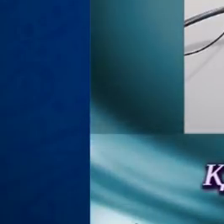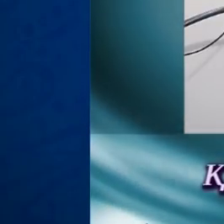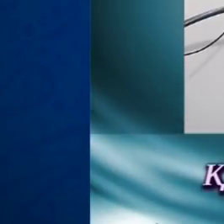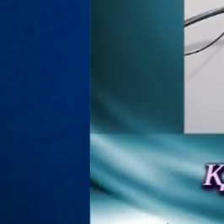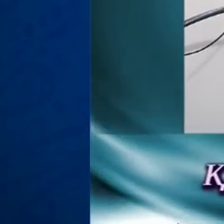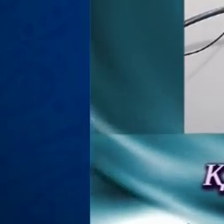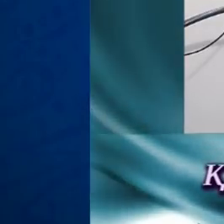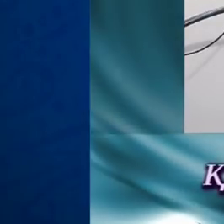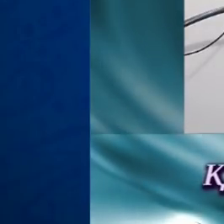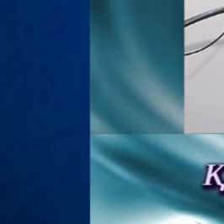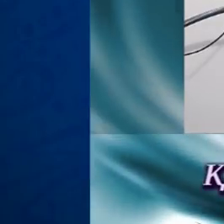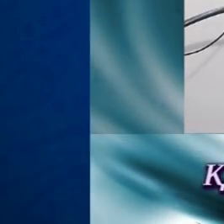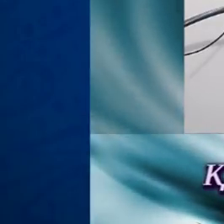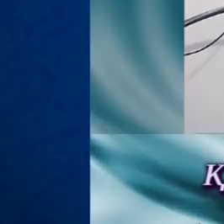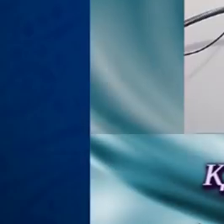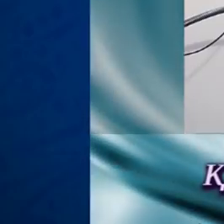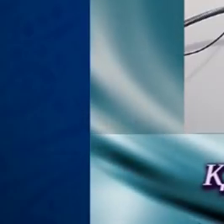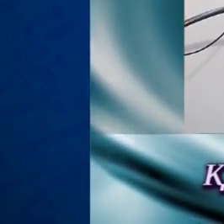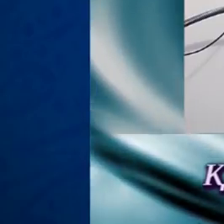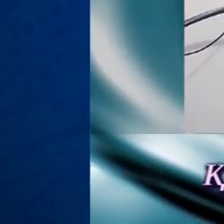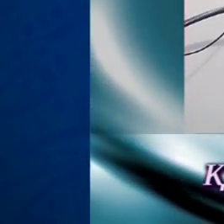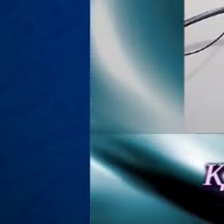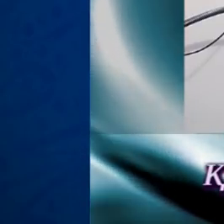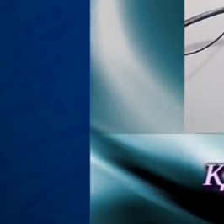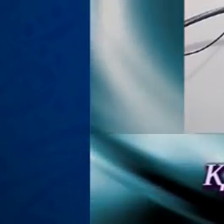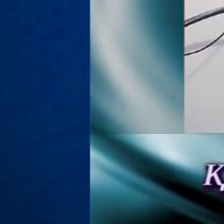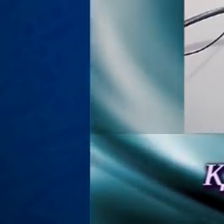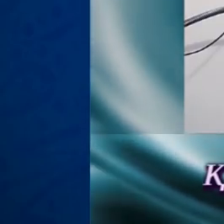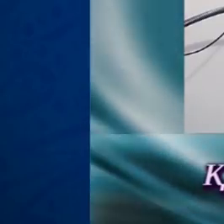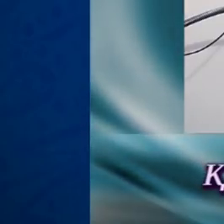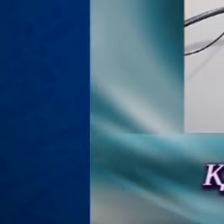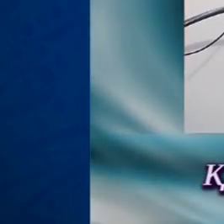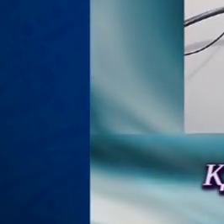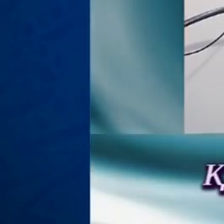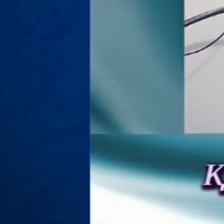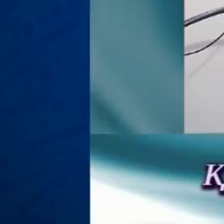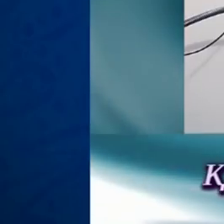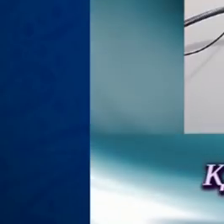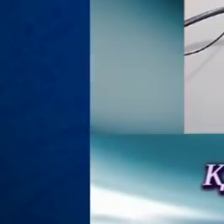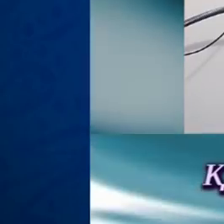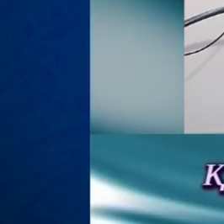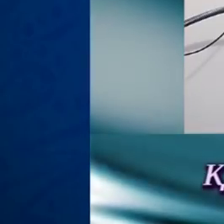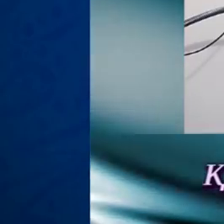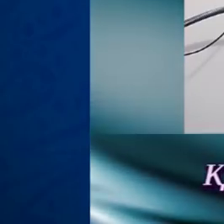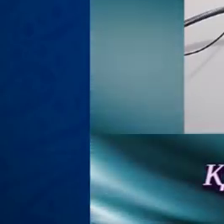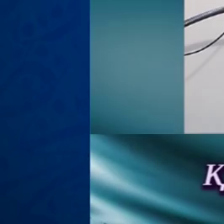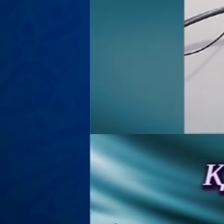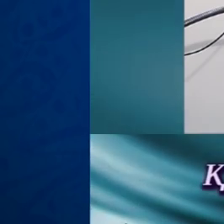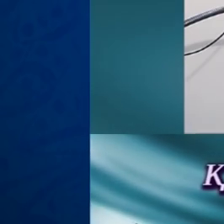Karimning o'zida Qur'onning tilovatiga 76 ta oyatni bag'ishlagan.